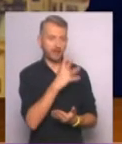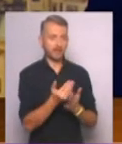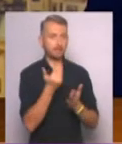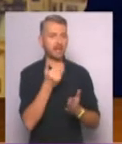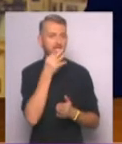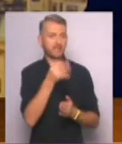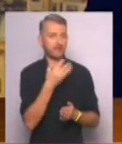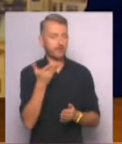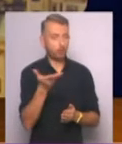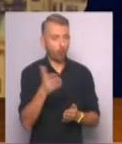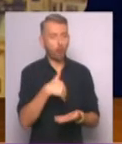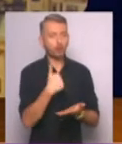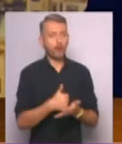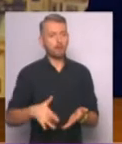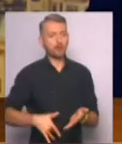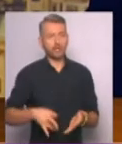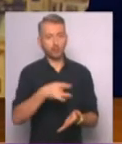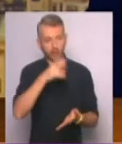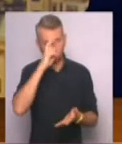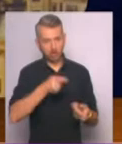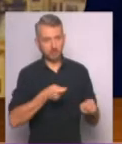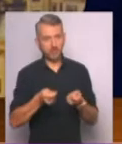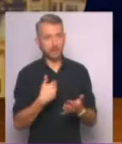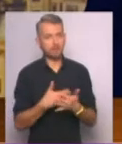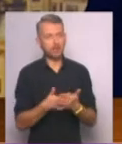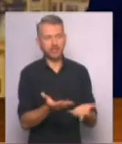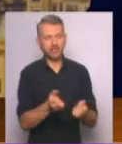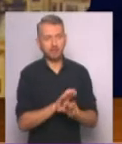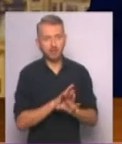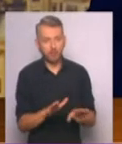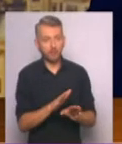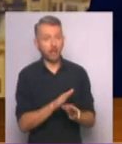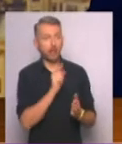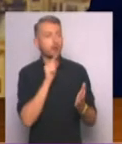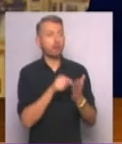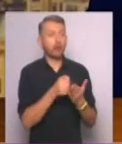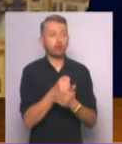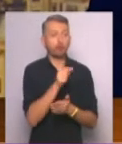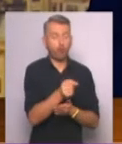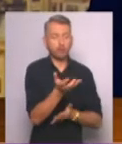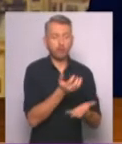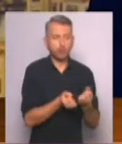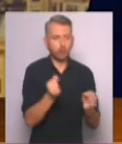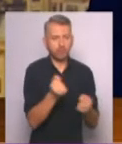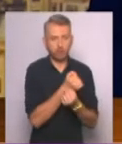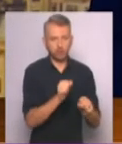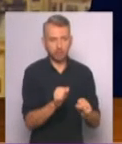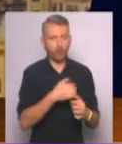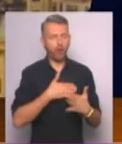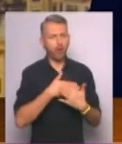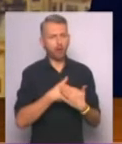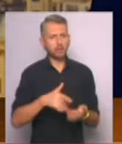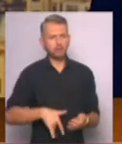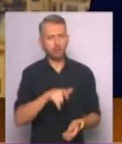звітом, голова Печерської райдержадміністрації майже не приймав. І пробитися до нього на прийом було неможливо. Відповідно, активні